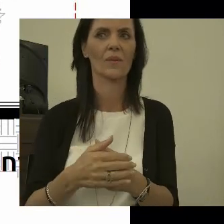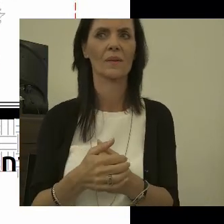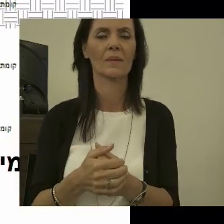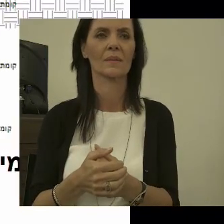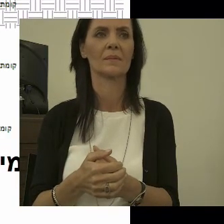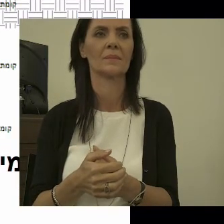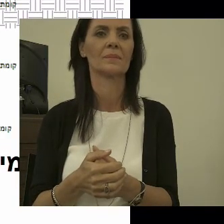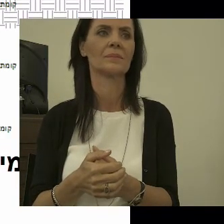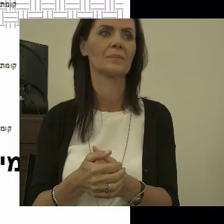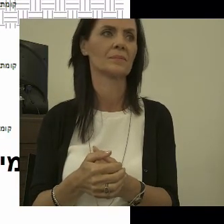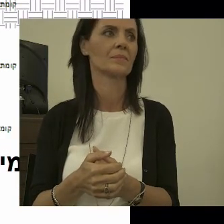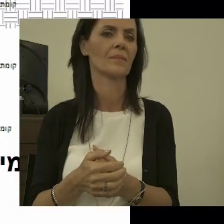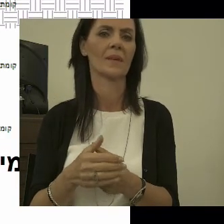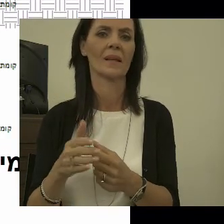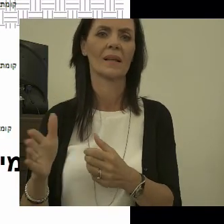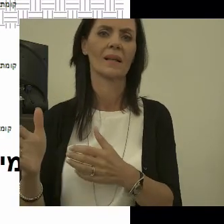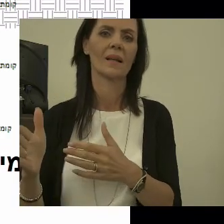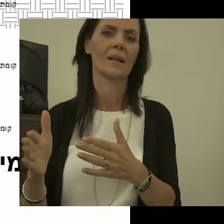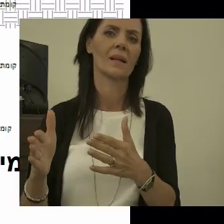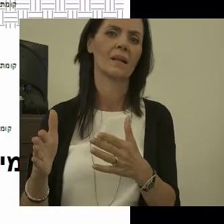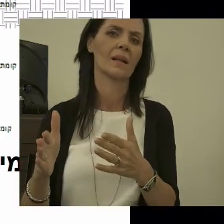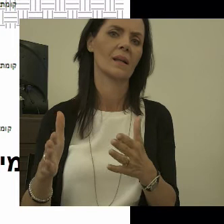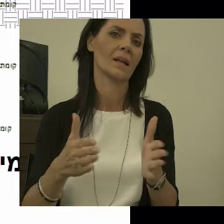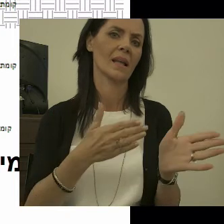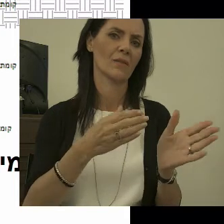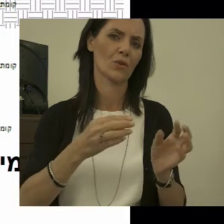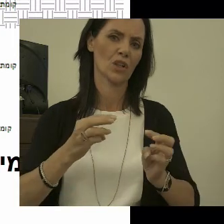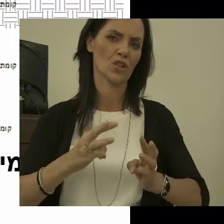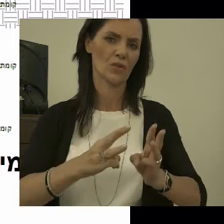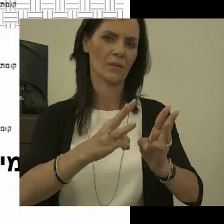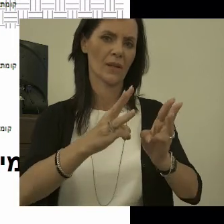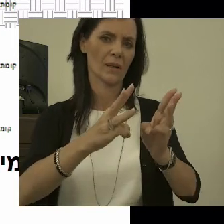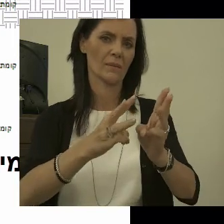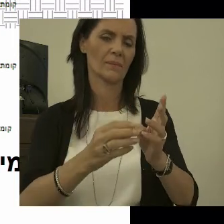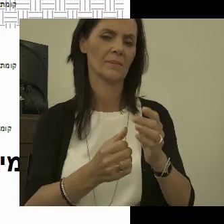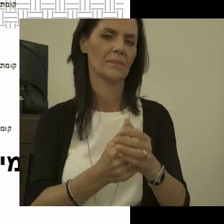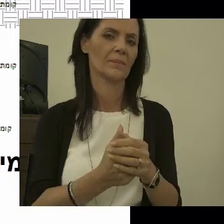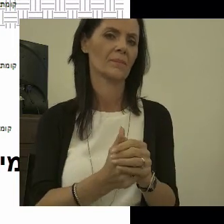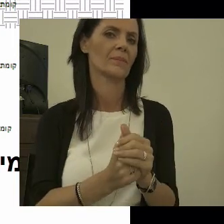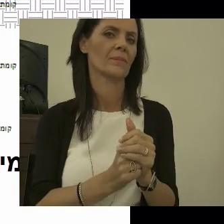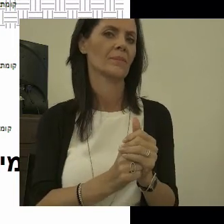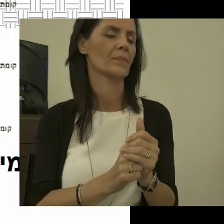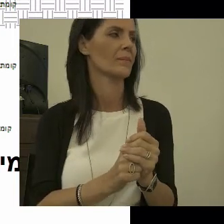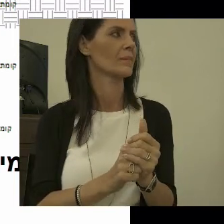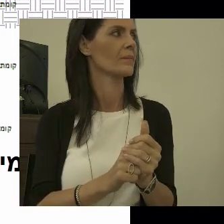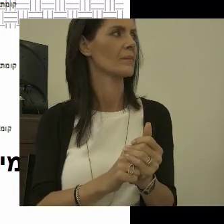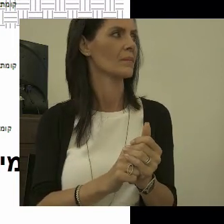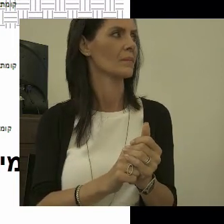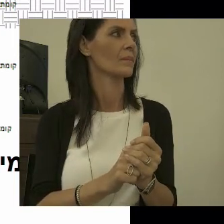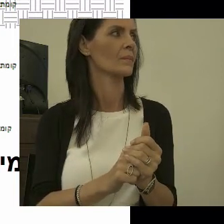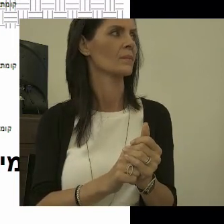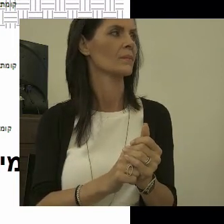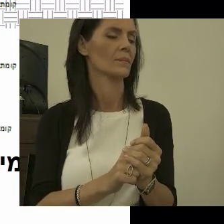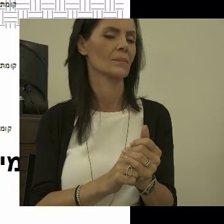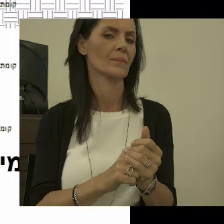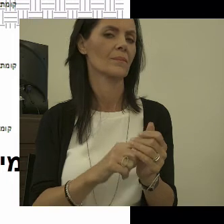מזרחית זה מהרחוב. החזית לכיוון השביל, תן לי רגע לחשב בזה. זה החזית לשביל. לא יכול להיות. לא, זה הפוך.